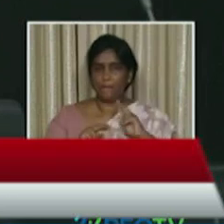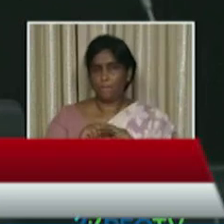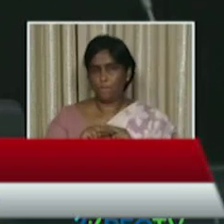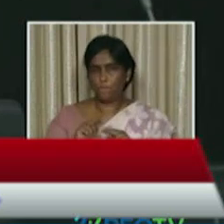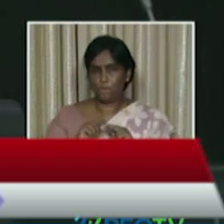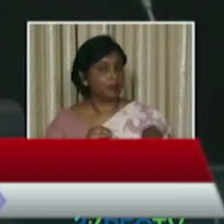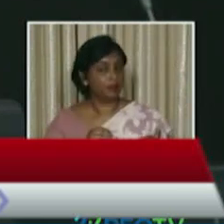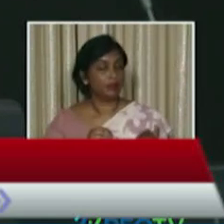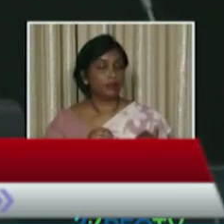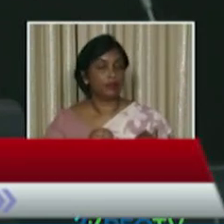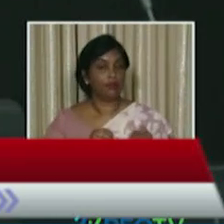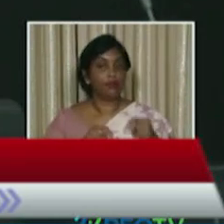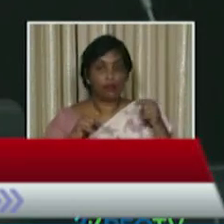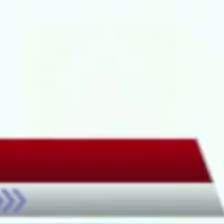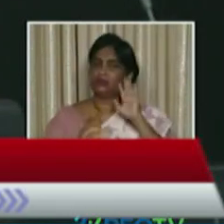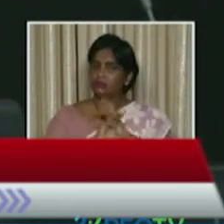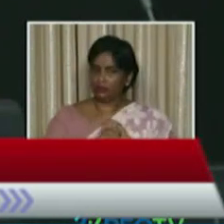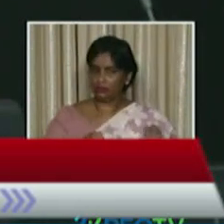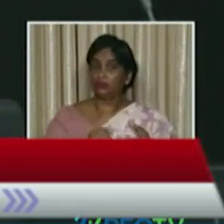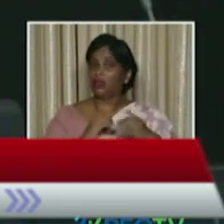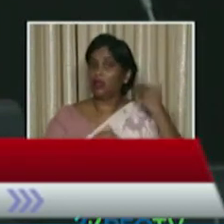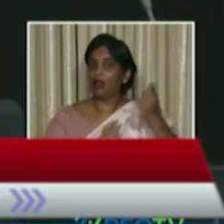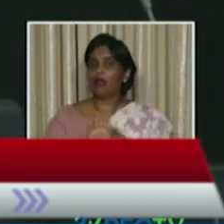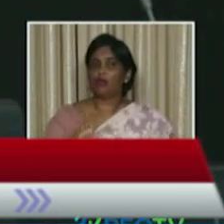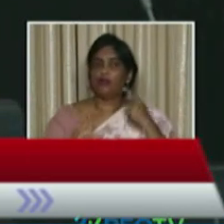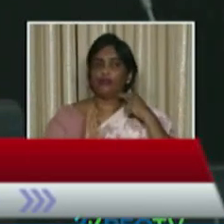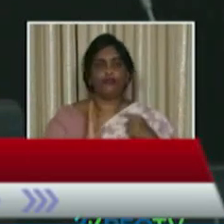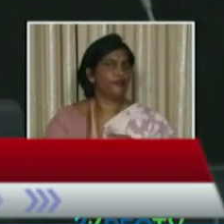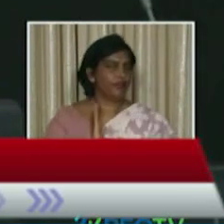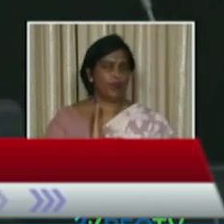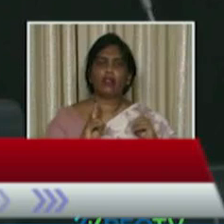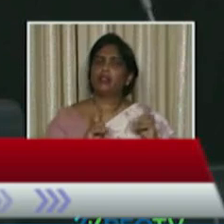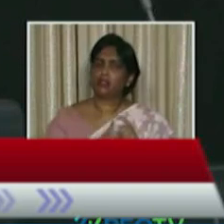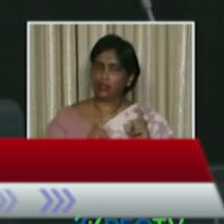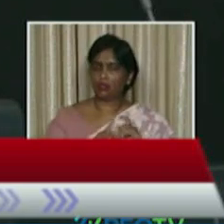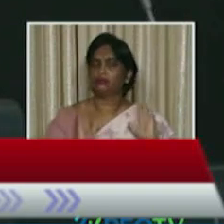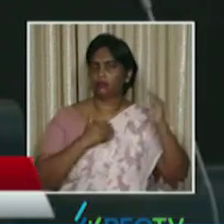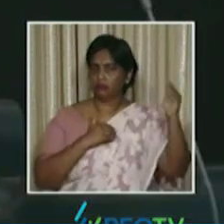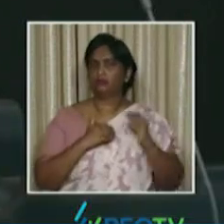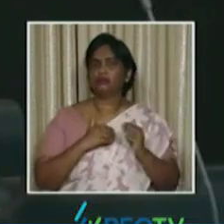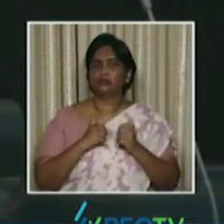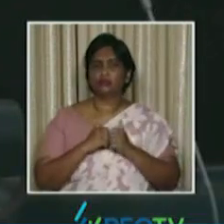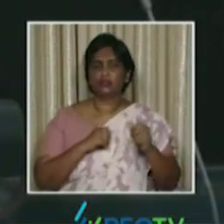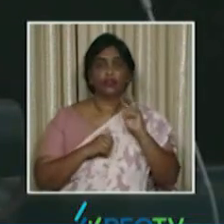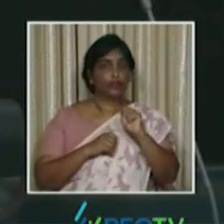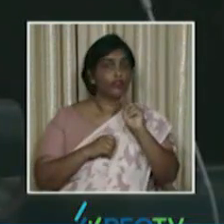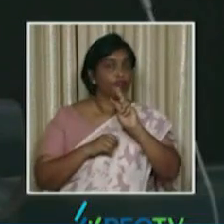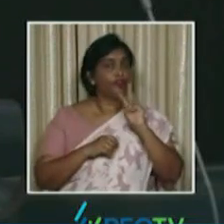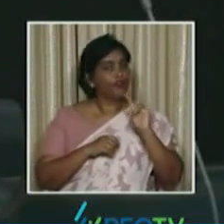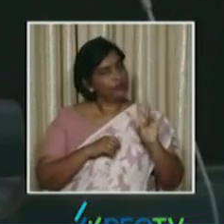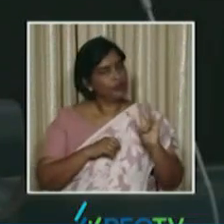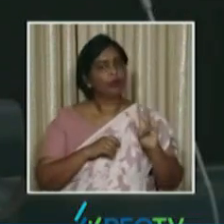විතර මේ විභාගෙ තියයි කියලා. දැම්මම නිවේදනය කරන්න ඊළඟ අවුරුද්දේ විභාගයේ දෙසැම්බර් වලට විතර ගන්න. එහෙම කළා 20යි 25 වෙනකොට